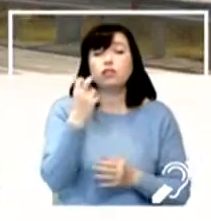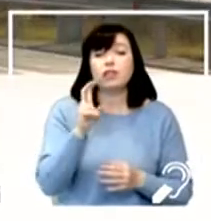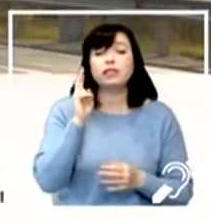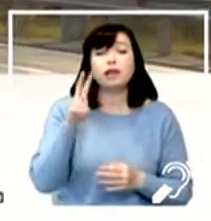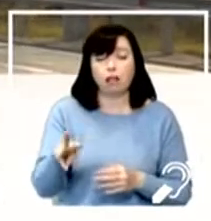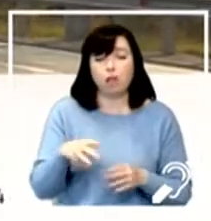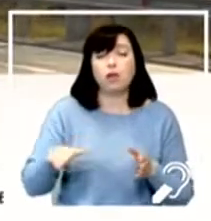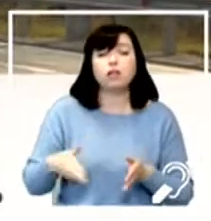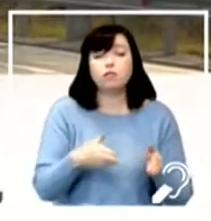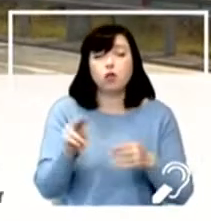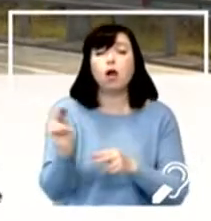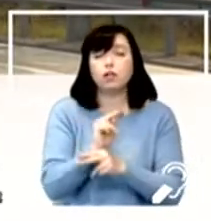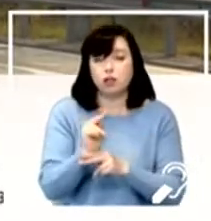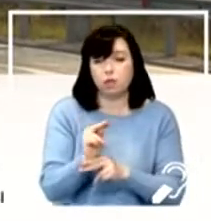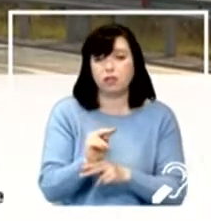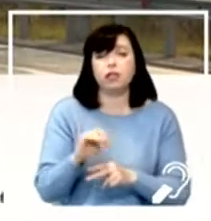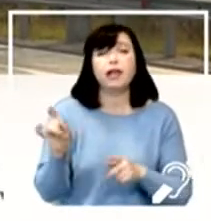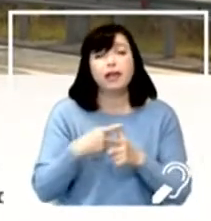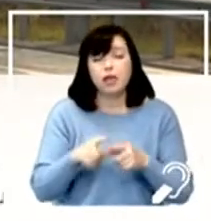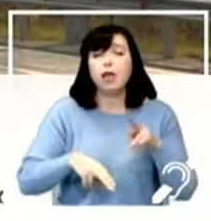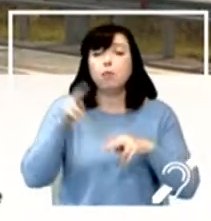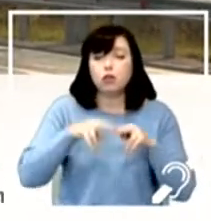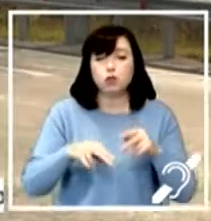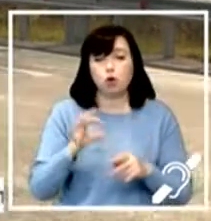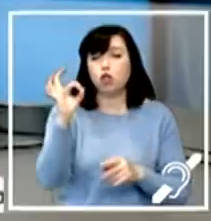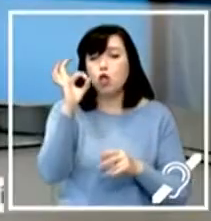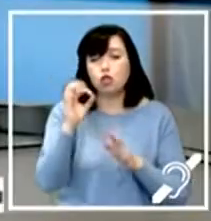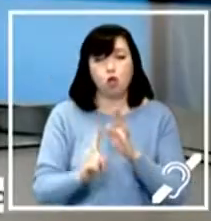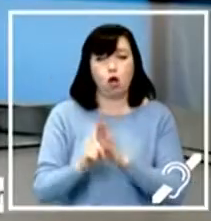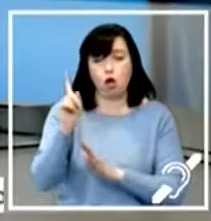de drumuri reparate capital sau construite de la zero.